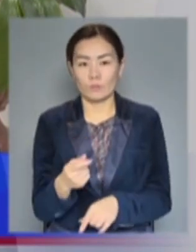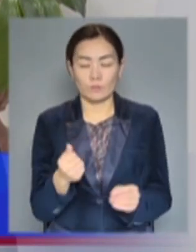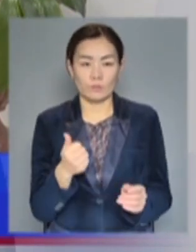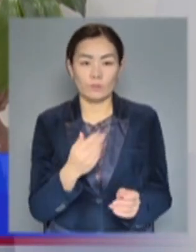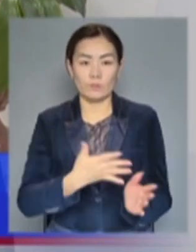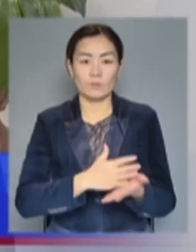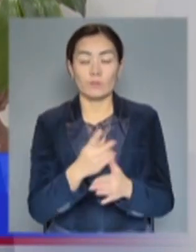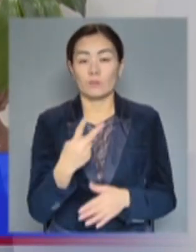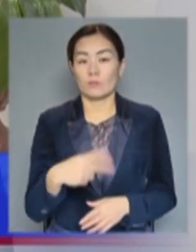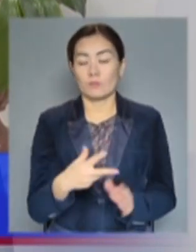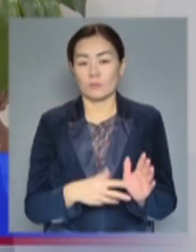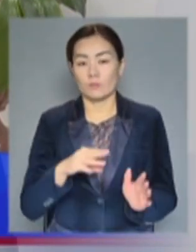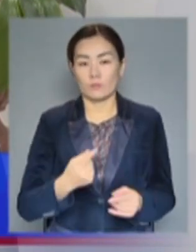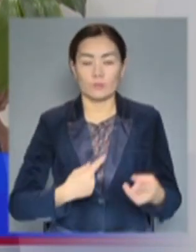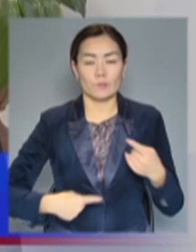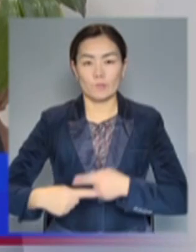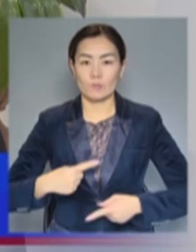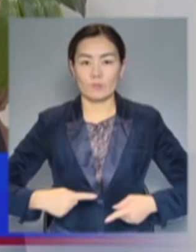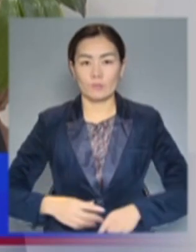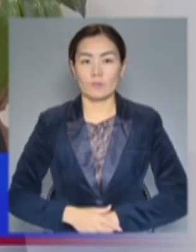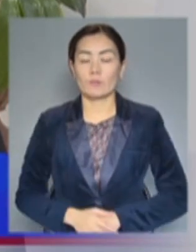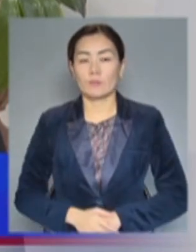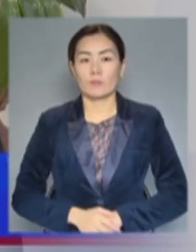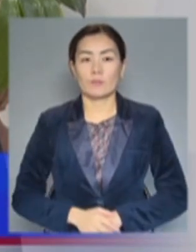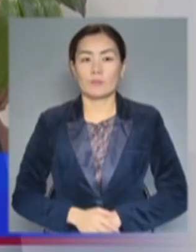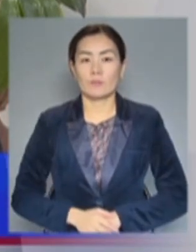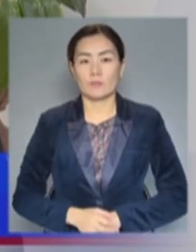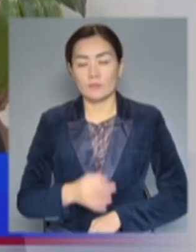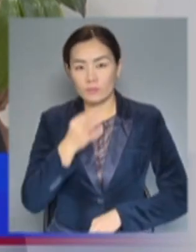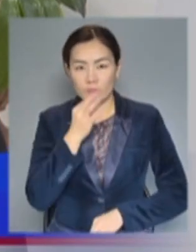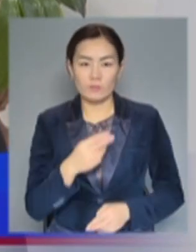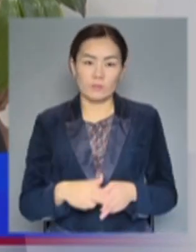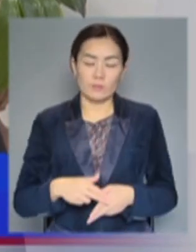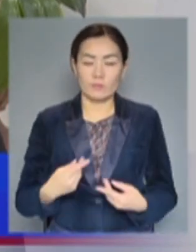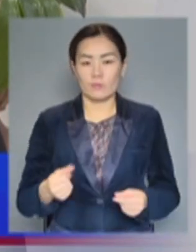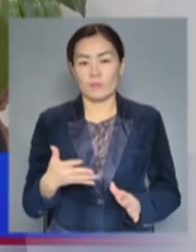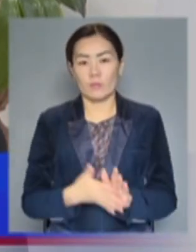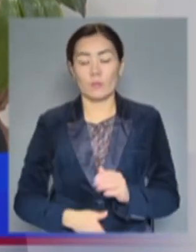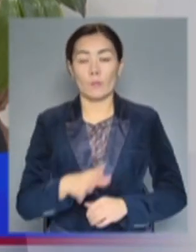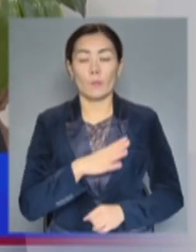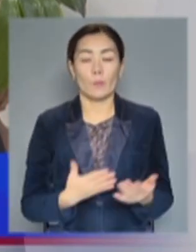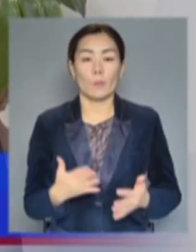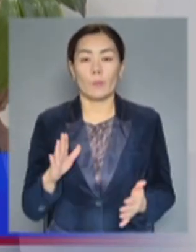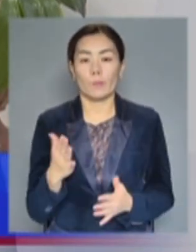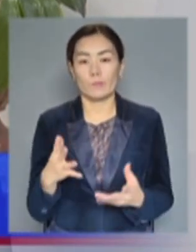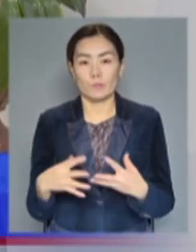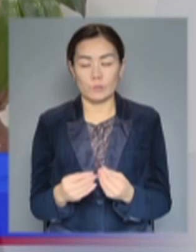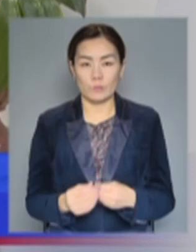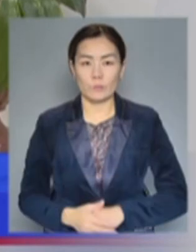болса, нан 120 теңге, 80 теңгені олар керек емес сағыз, тәттілерге жұмсап қояды. Егер де баламен